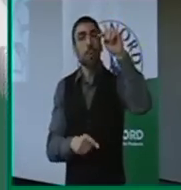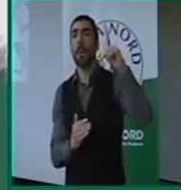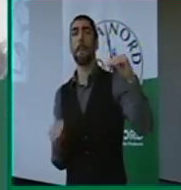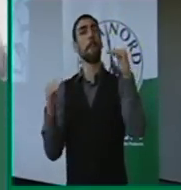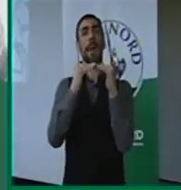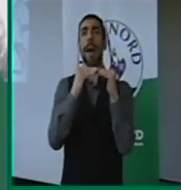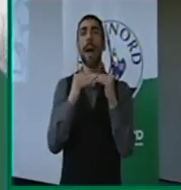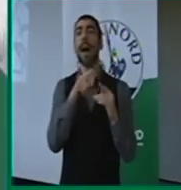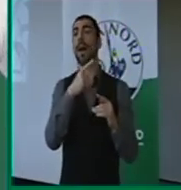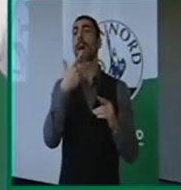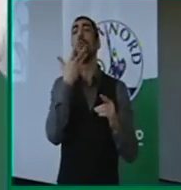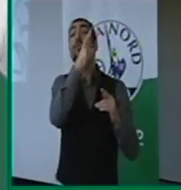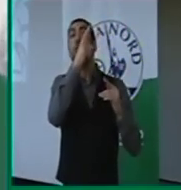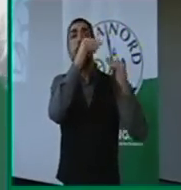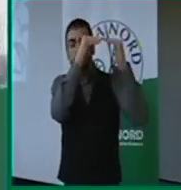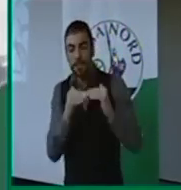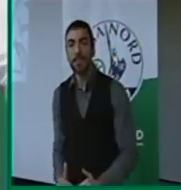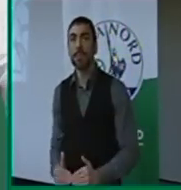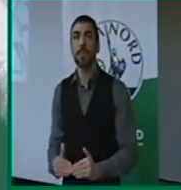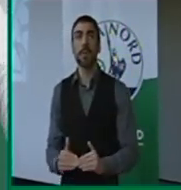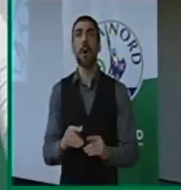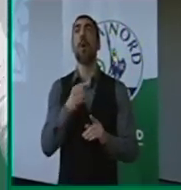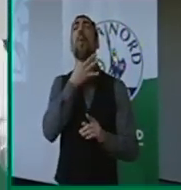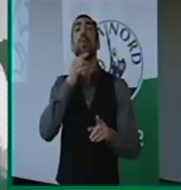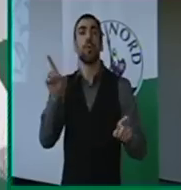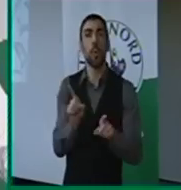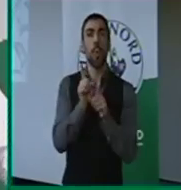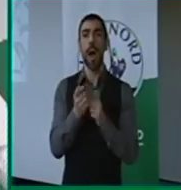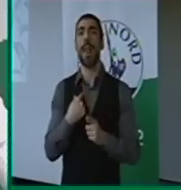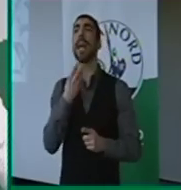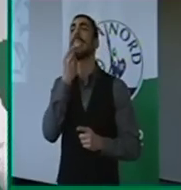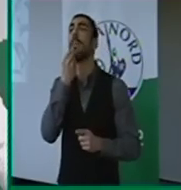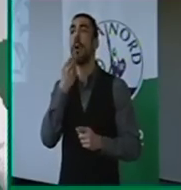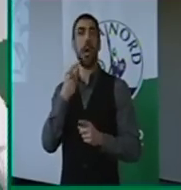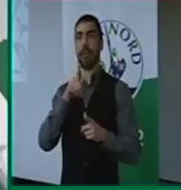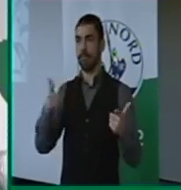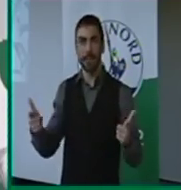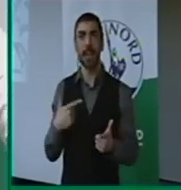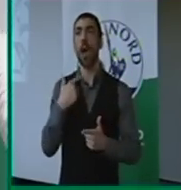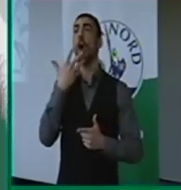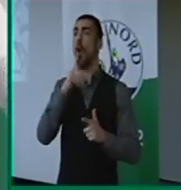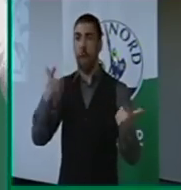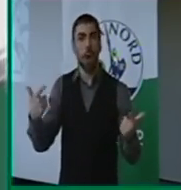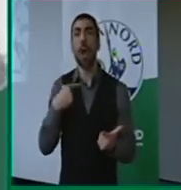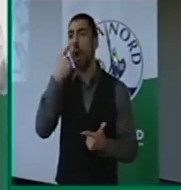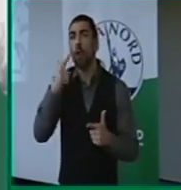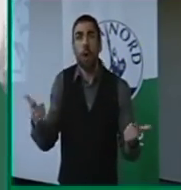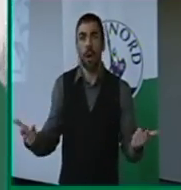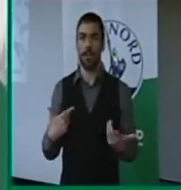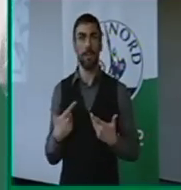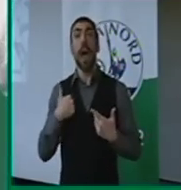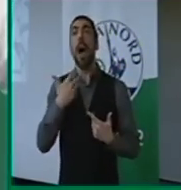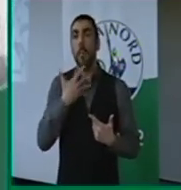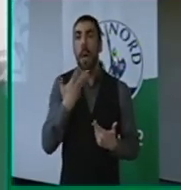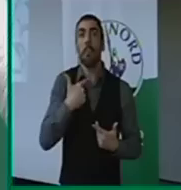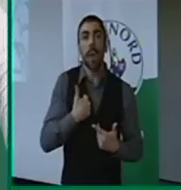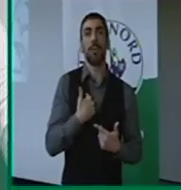vogliono omogeneizzare con lo stesso gusto in sapore in colore e in odore a me piacciono